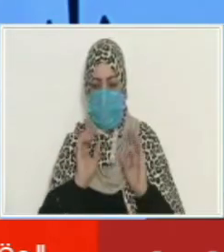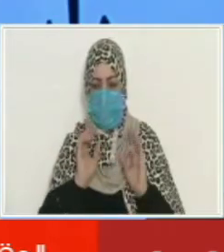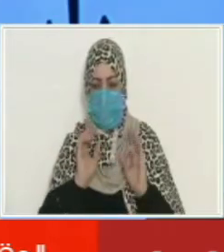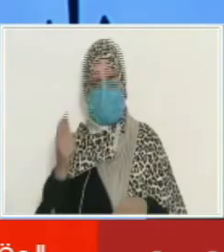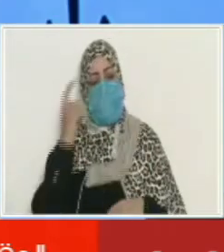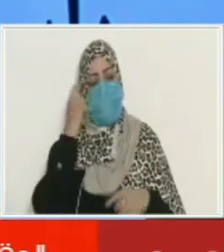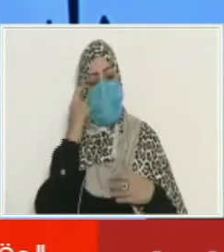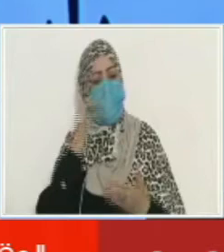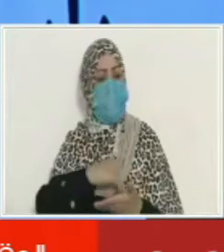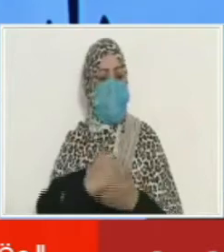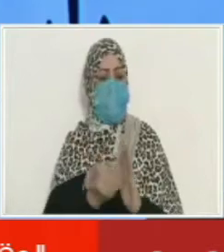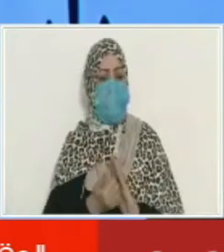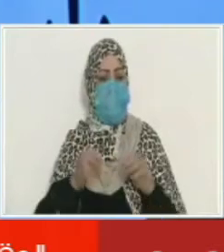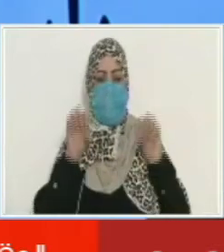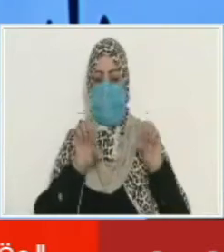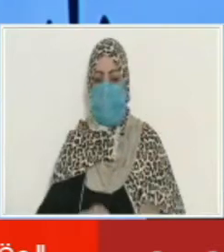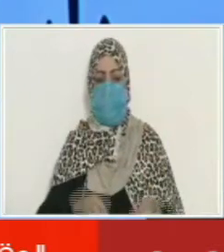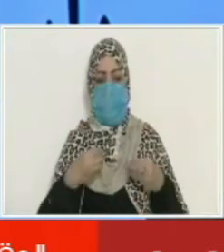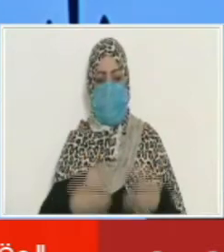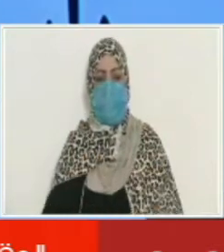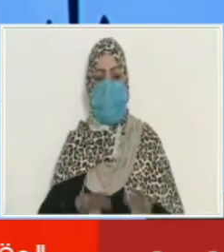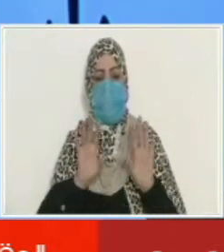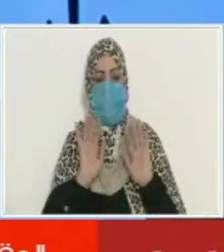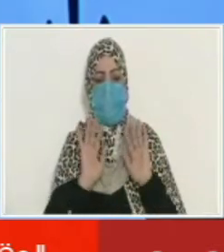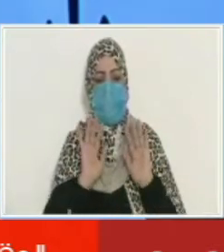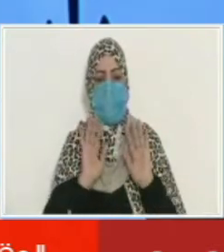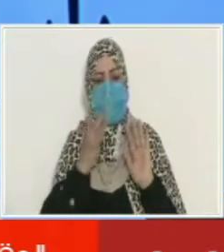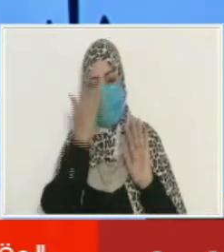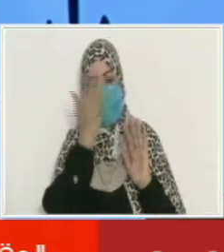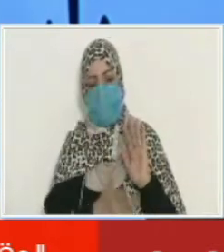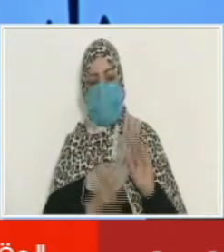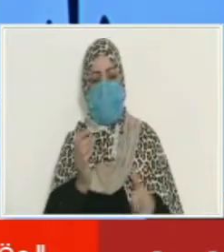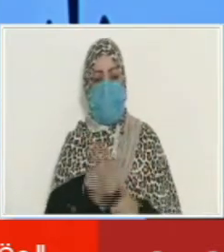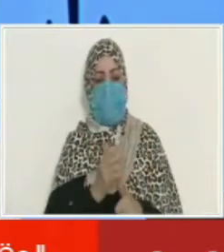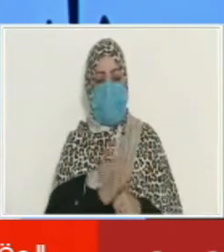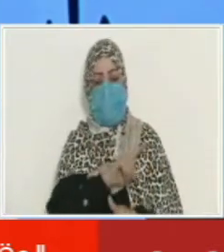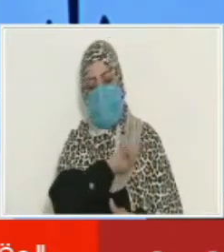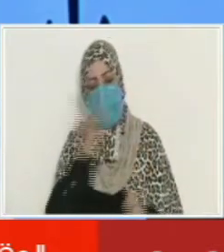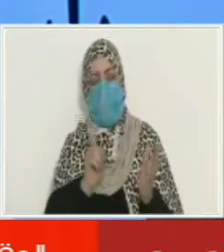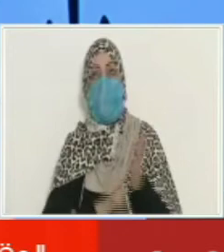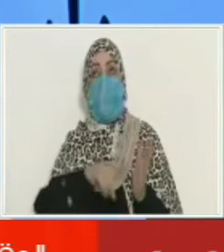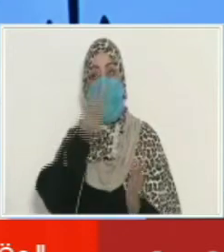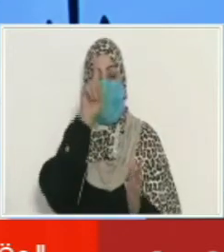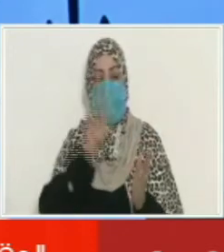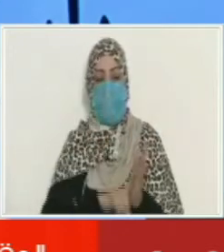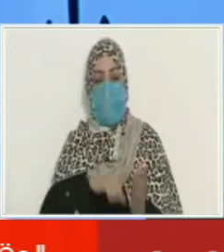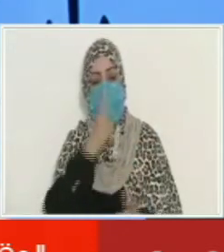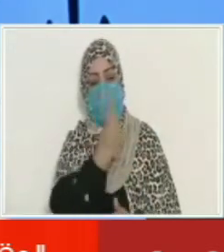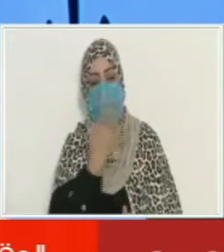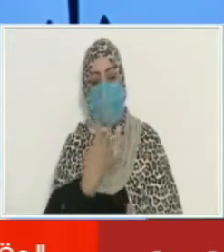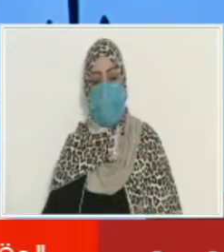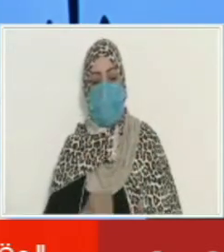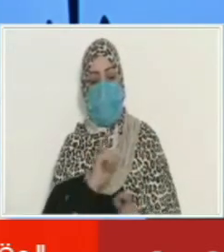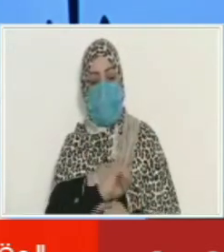الربع والبقية البقية التركة وباقي التركة يعود لابني الأخ الذكور فقط